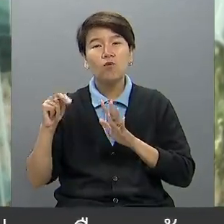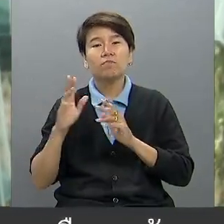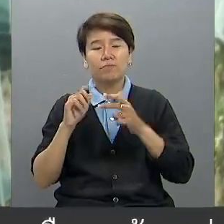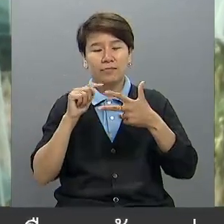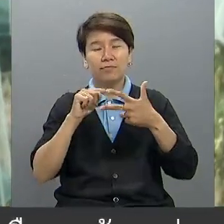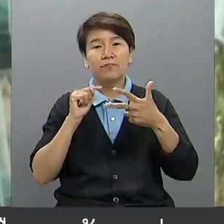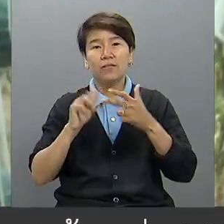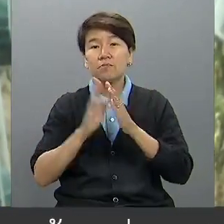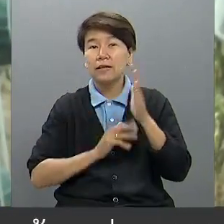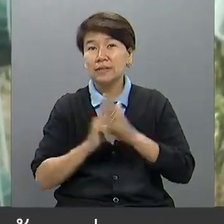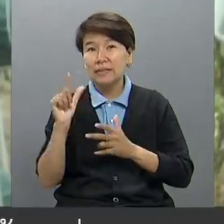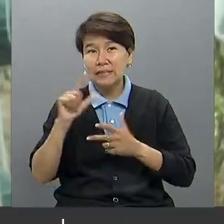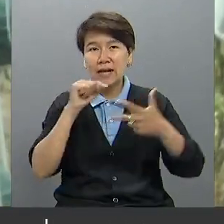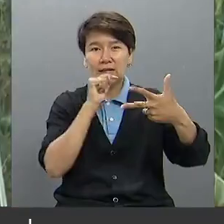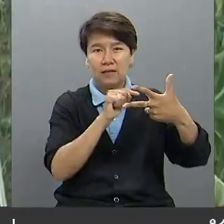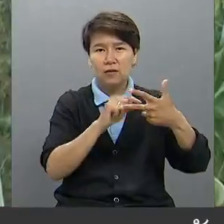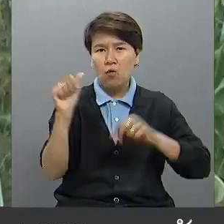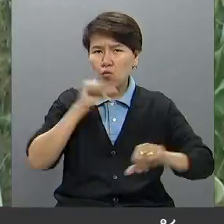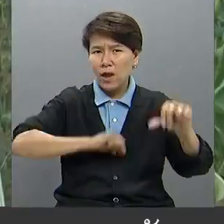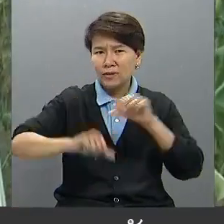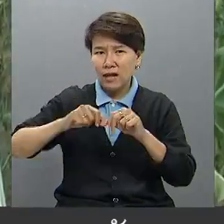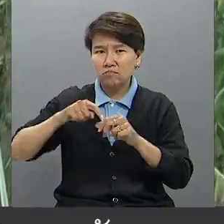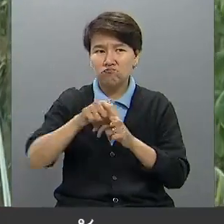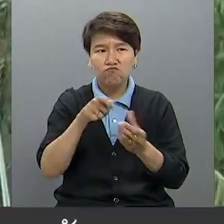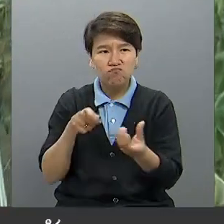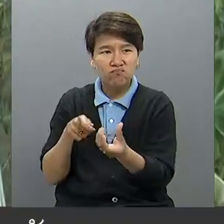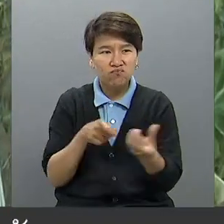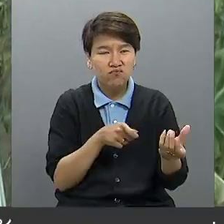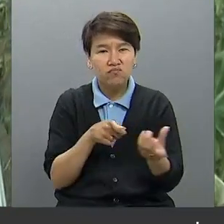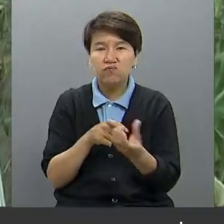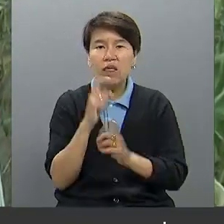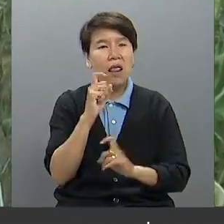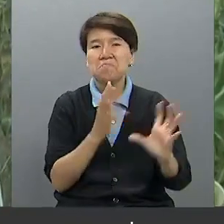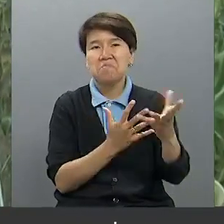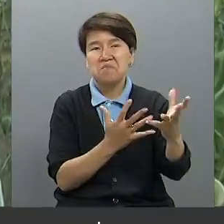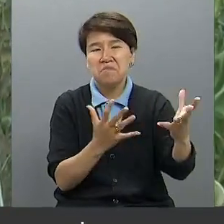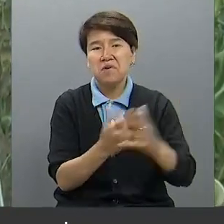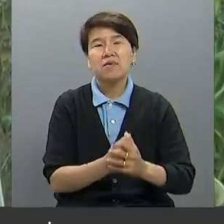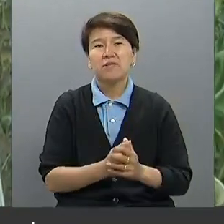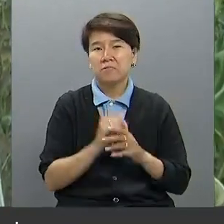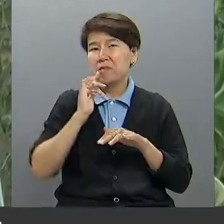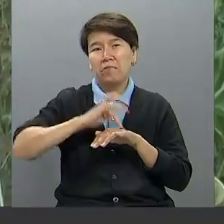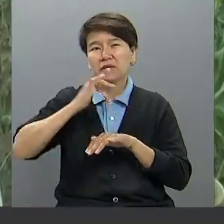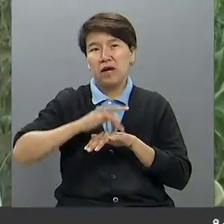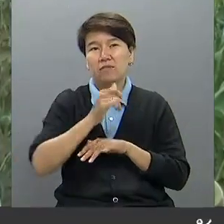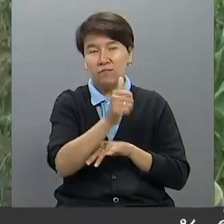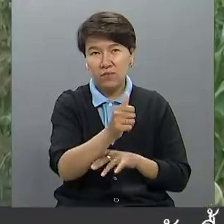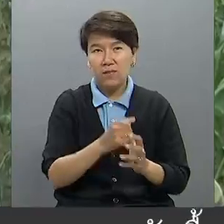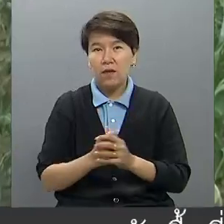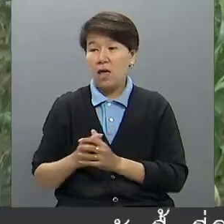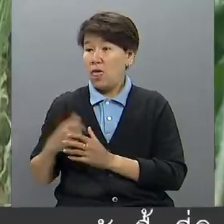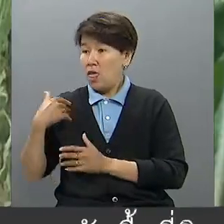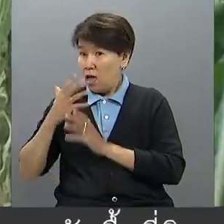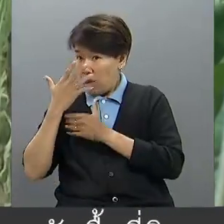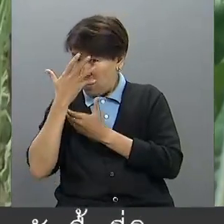ต้นซึ่งก็กำลังออกผลผลิตพร้อมส่งขายให้กับลูกค้าที่สั่งจองหน่วยงานราชการชาวบ้านและลูกค้าที่สั่งผ่าน